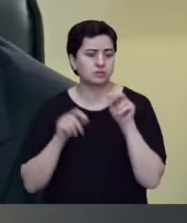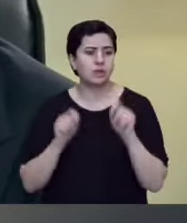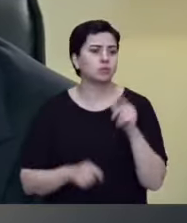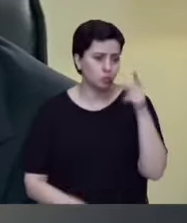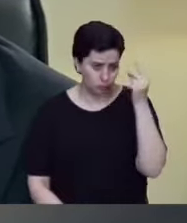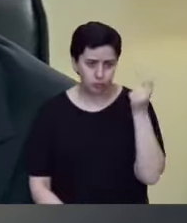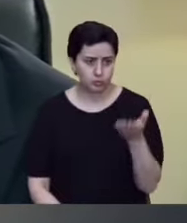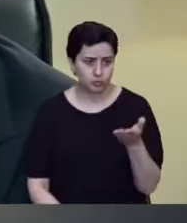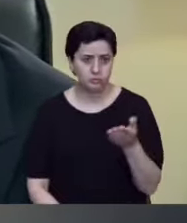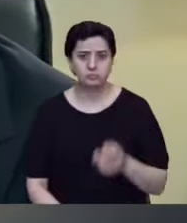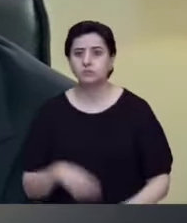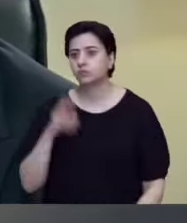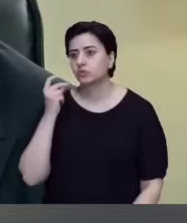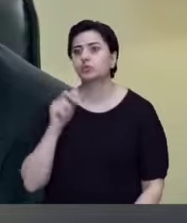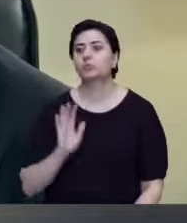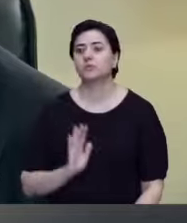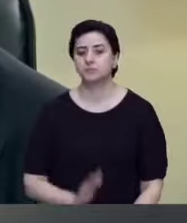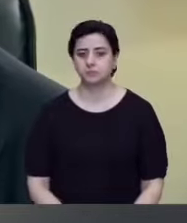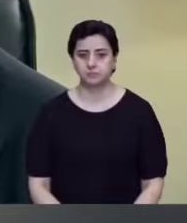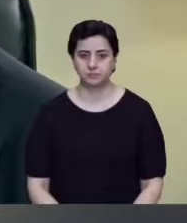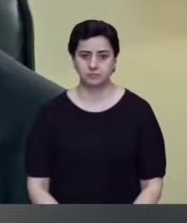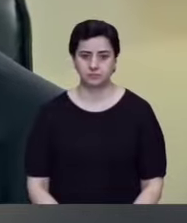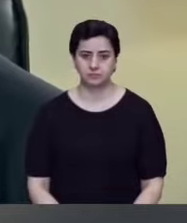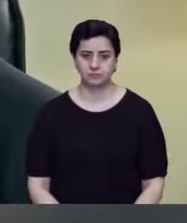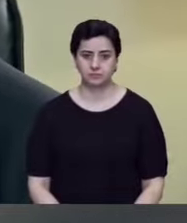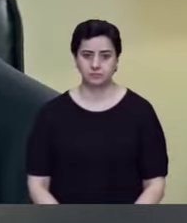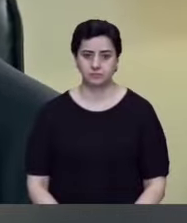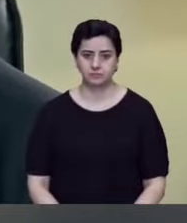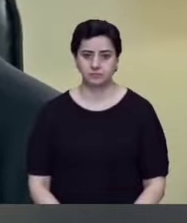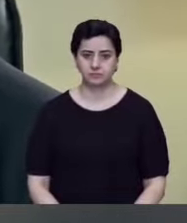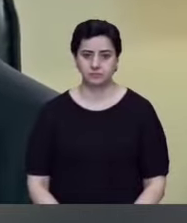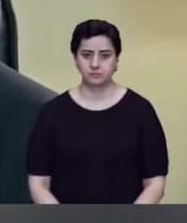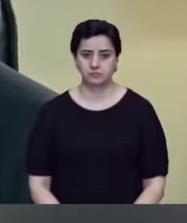unuttun mu? Unutmadım Demir.